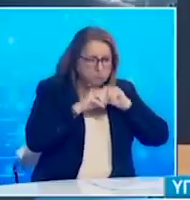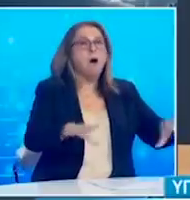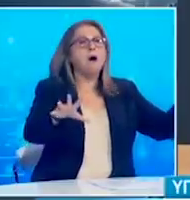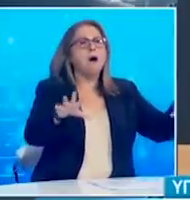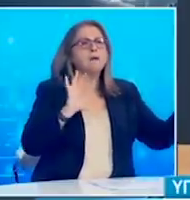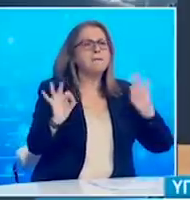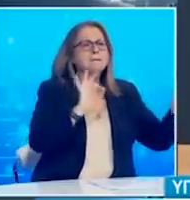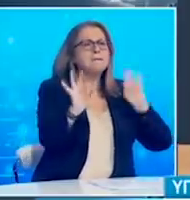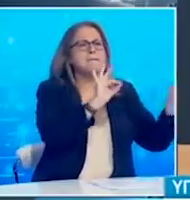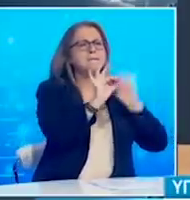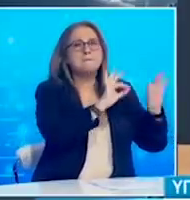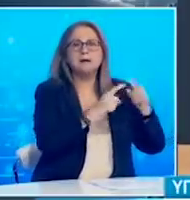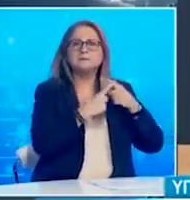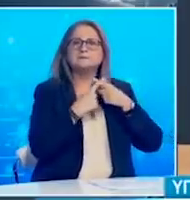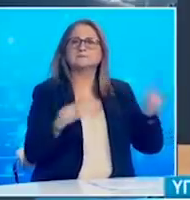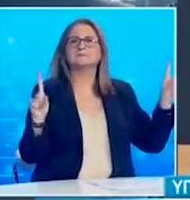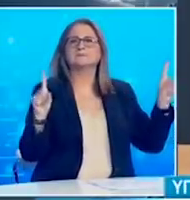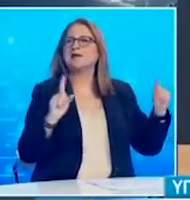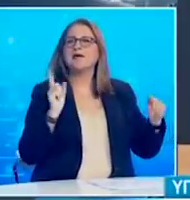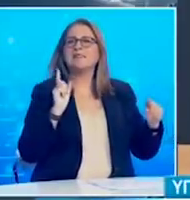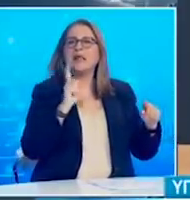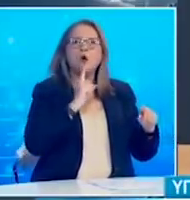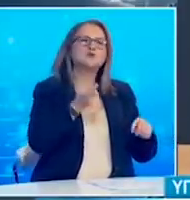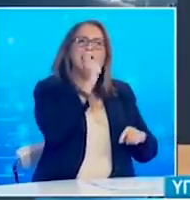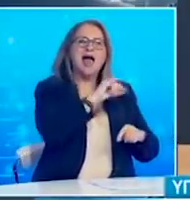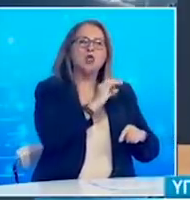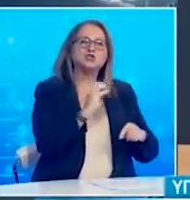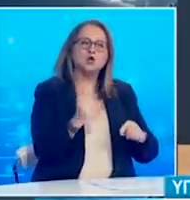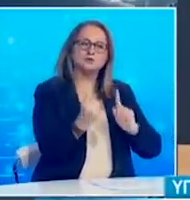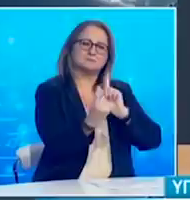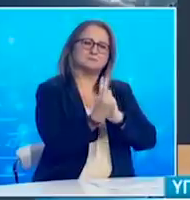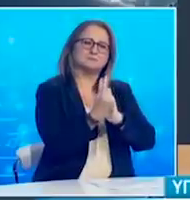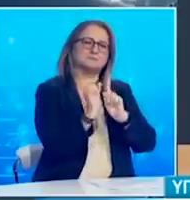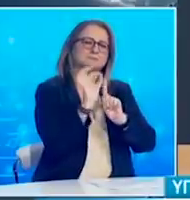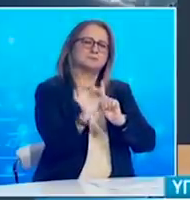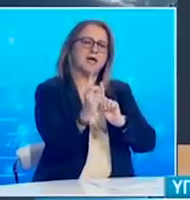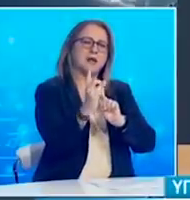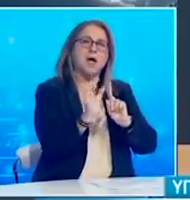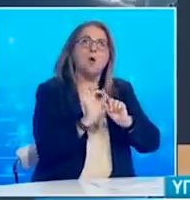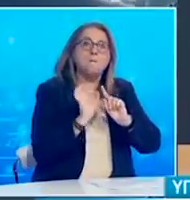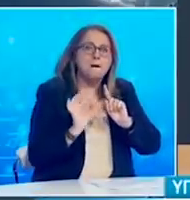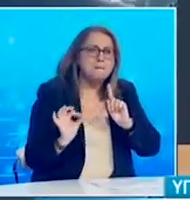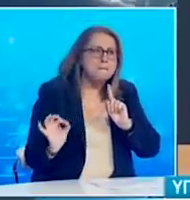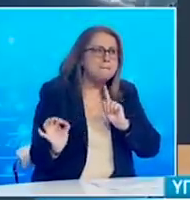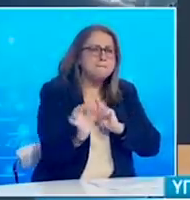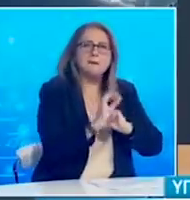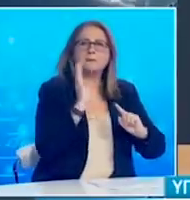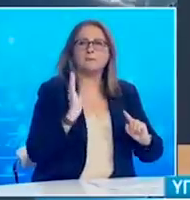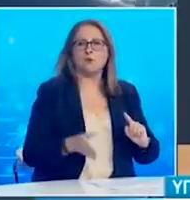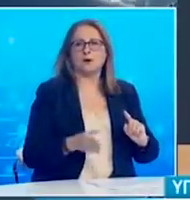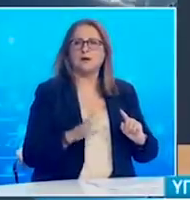συνθήκες. Γι' αυτό το λόγο οι επιδημικές εξάρσεις που προκαλεί είναι πιθανό να ξεφύγουν σε πολύ μικρά χρονικά